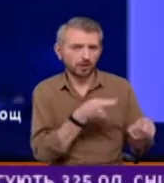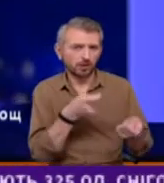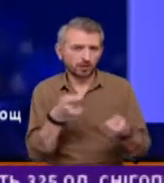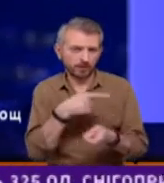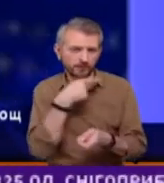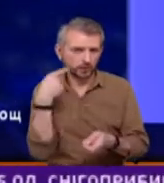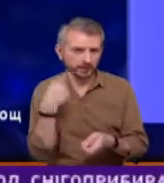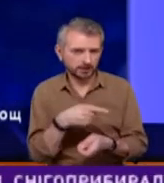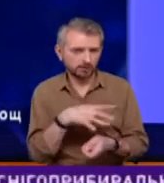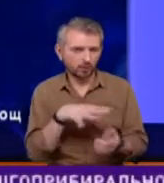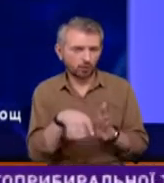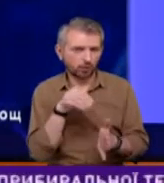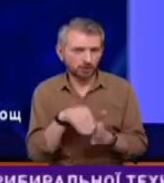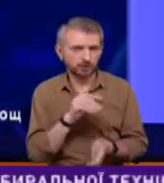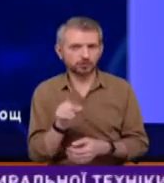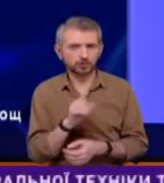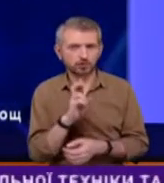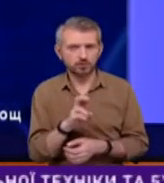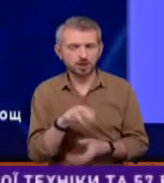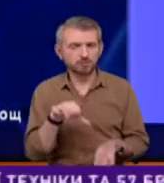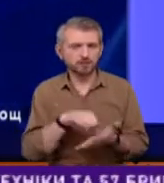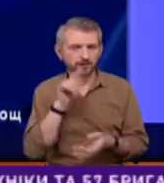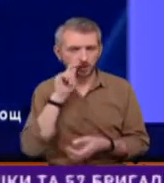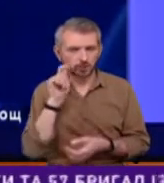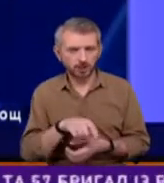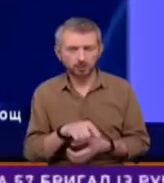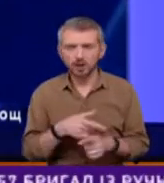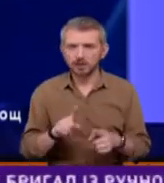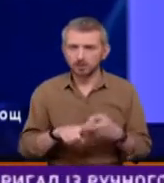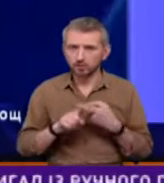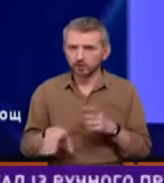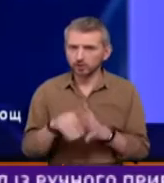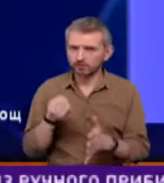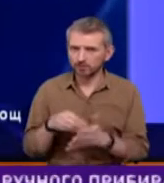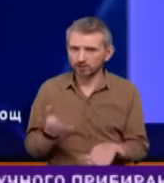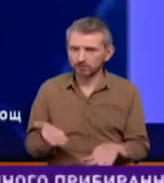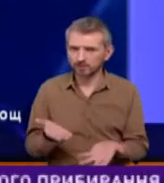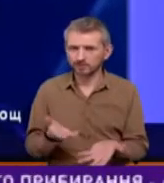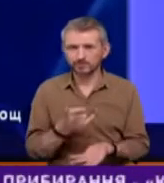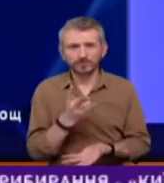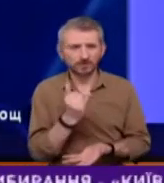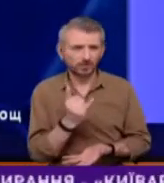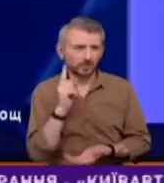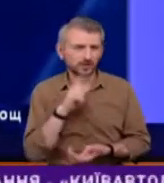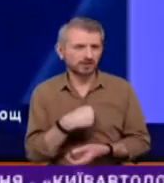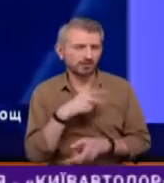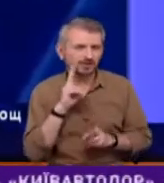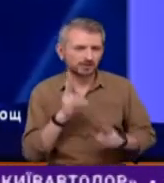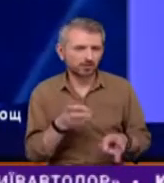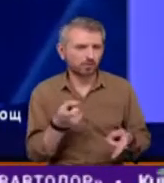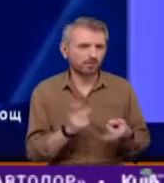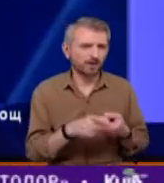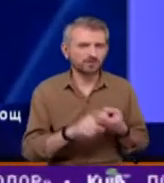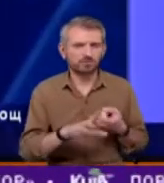обраних. Для того, щоб представляти Україну. Це пов'язано з виборами якось? Ну, знаєте, я не знаю, чи